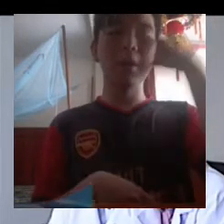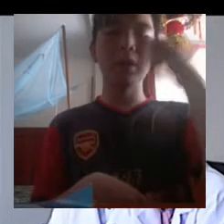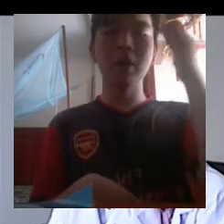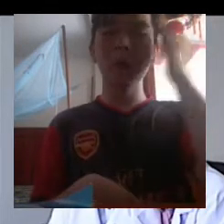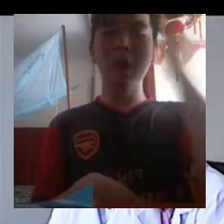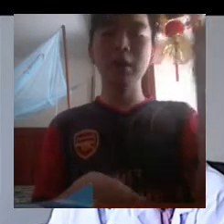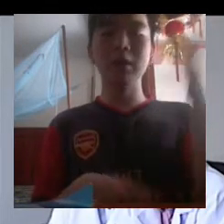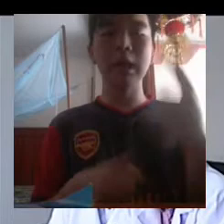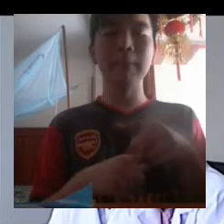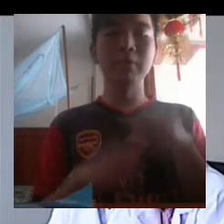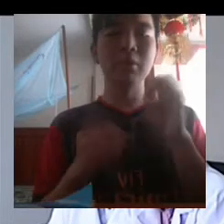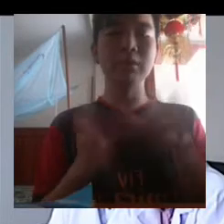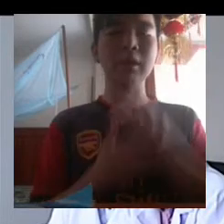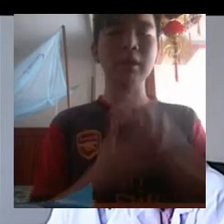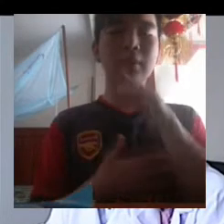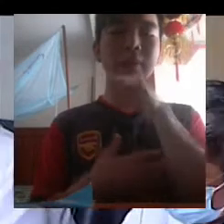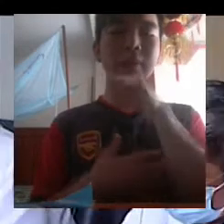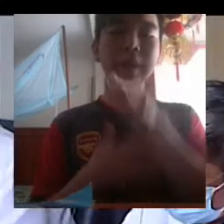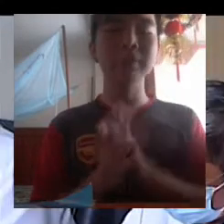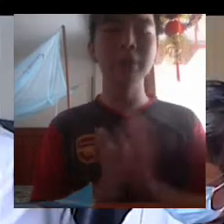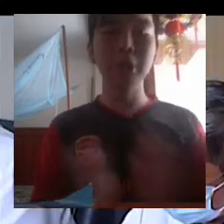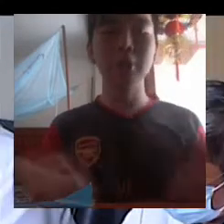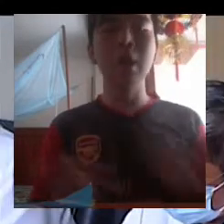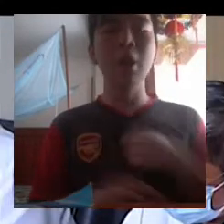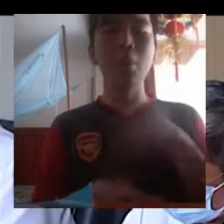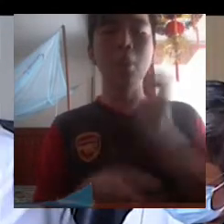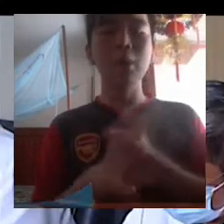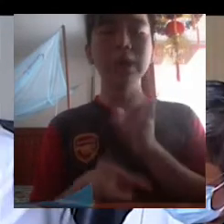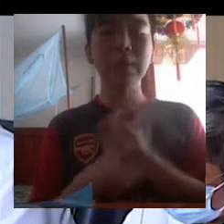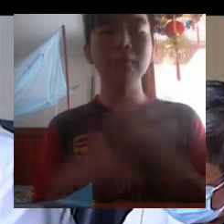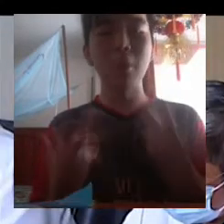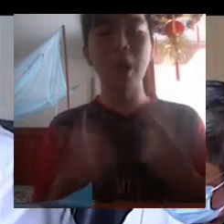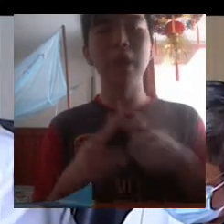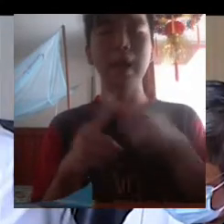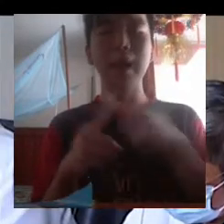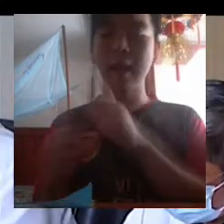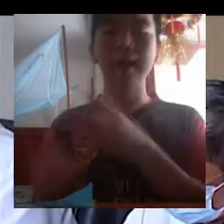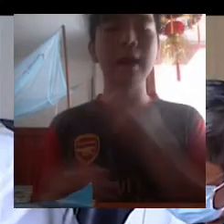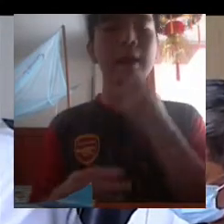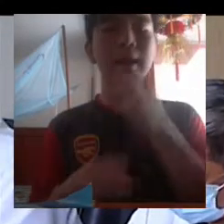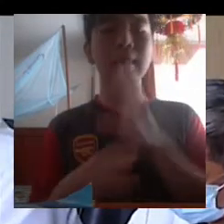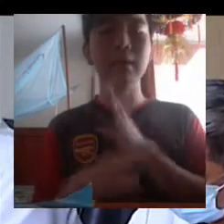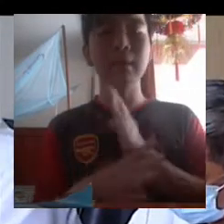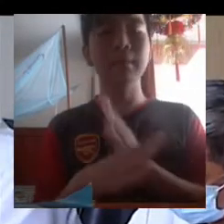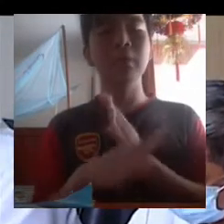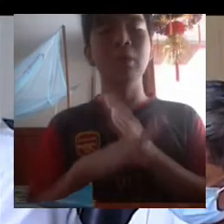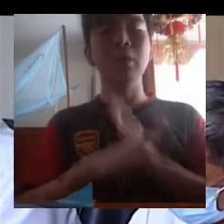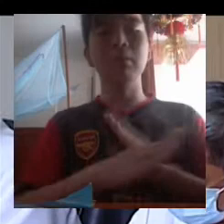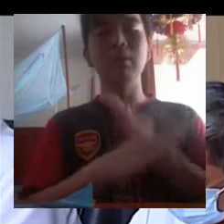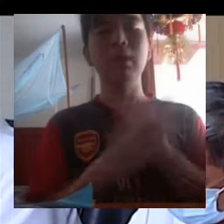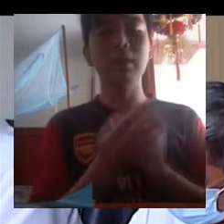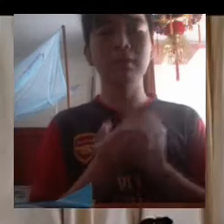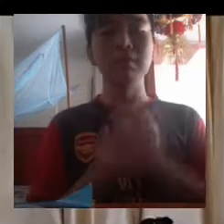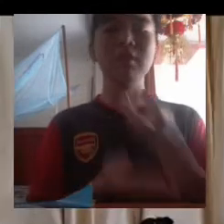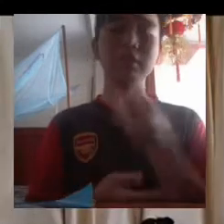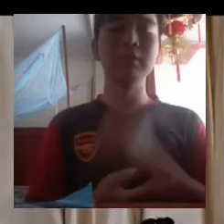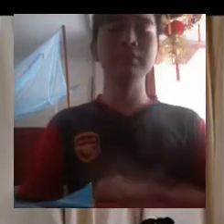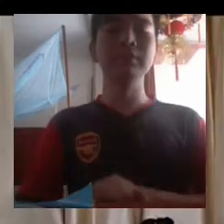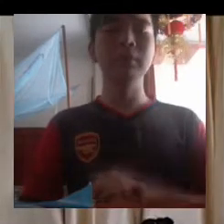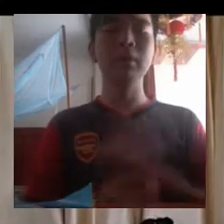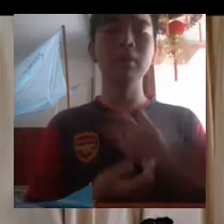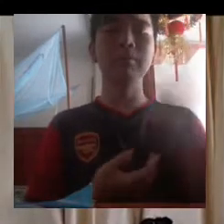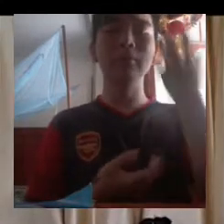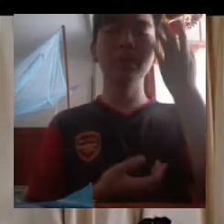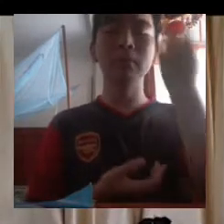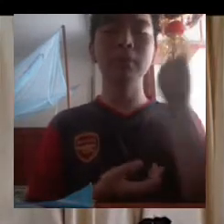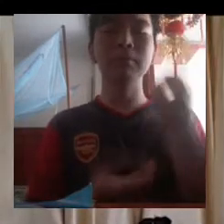tỏ sự thông cảm khi các y bác sĩ đã phải tham gia cuộc chiến chống COVID-19 kéo dài hơn 2 tháng qua. Cường độ làm việc cao,